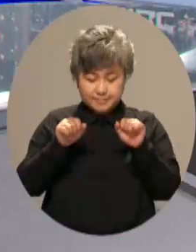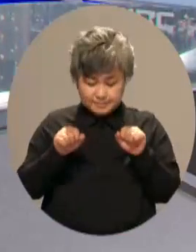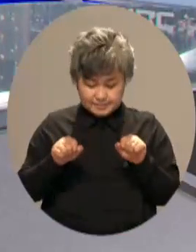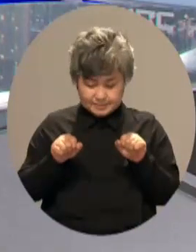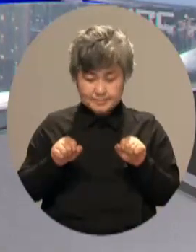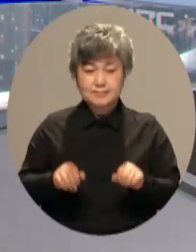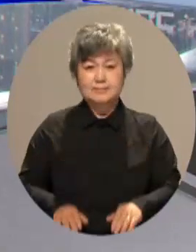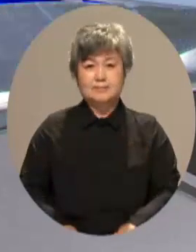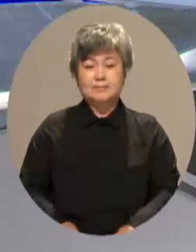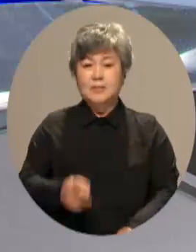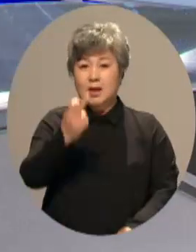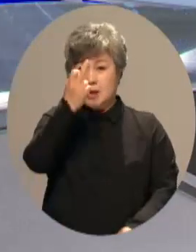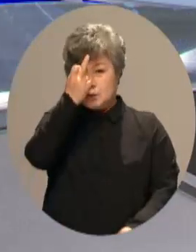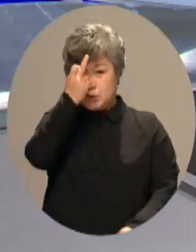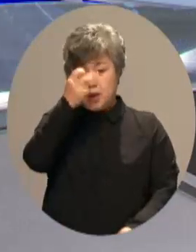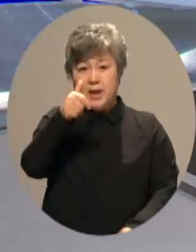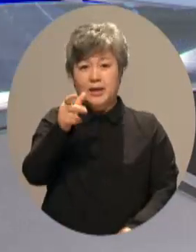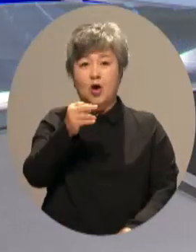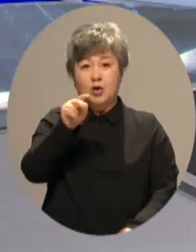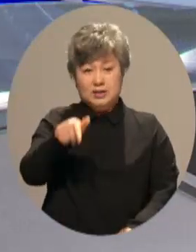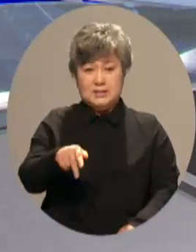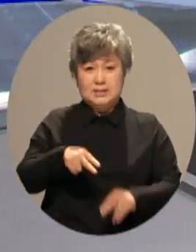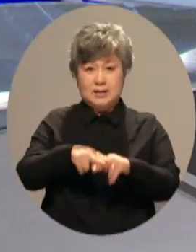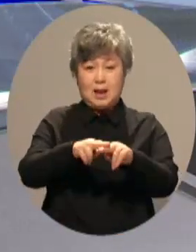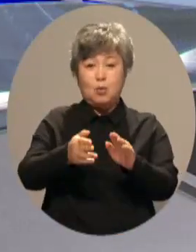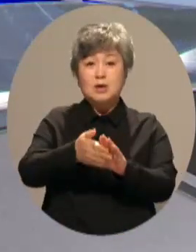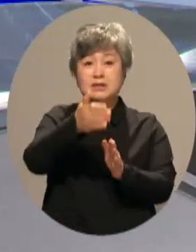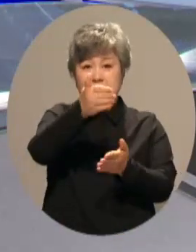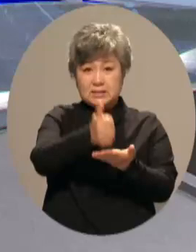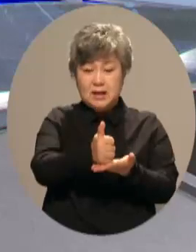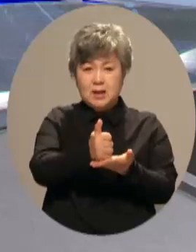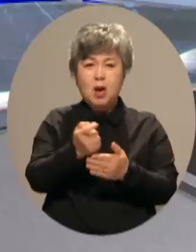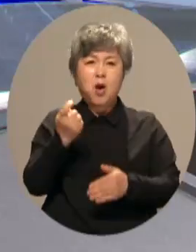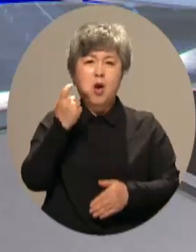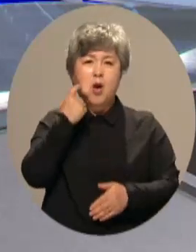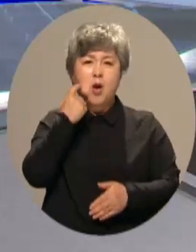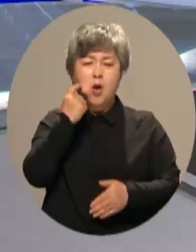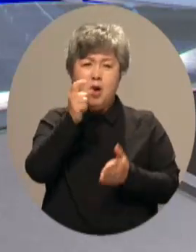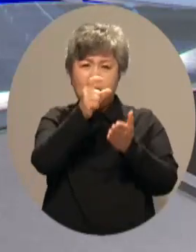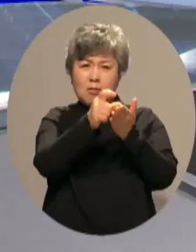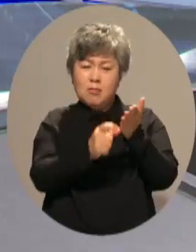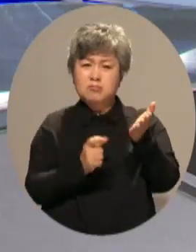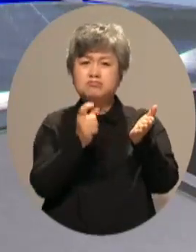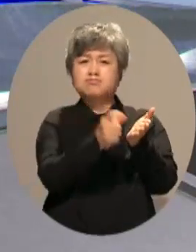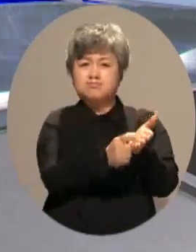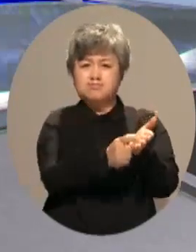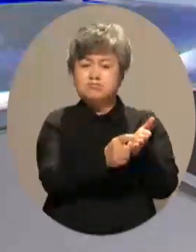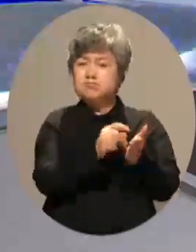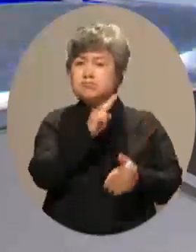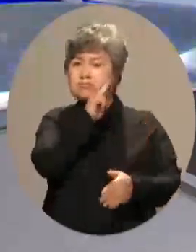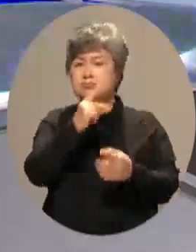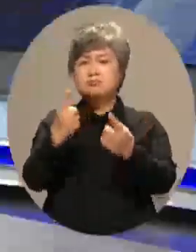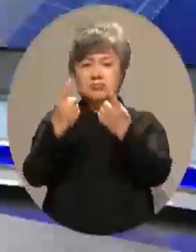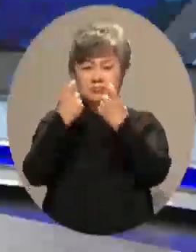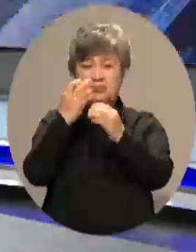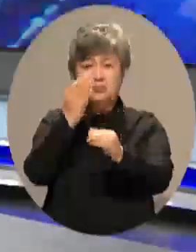안녕하십니까 홍식 남원시장이 허위 학력을 기재했다는 의혹을 받고 있습니다 선거기간